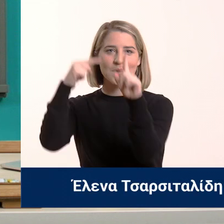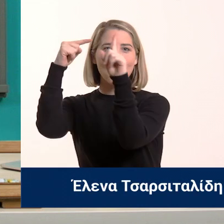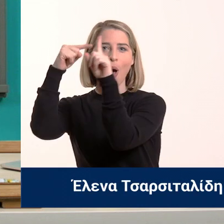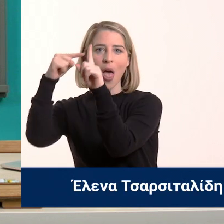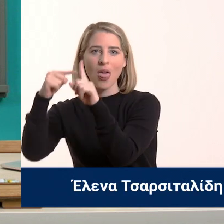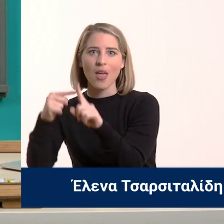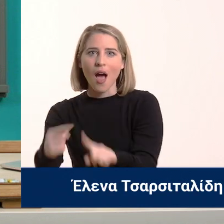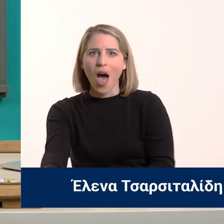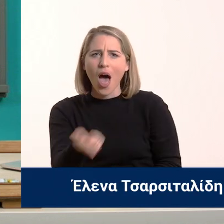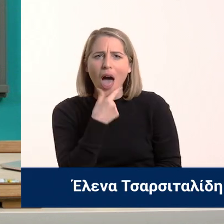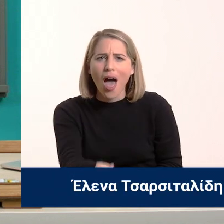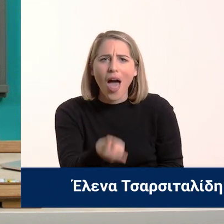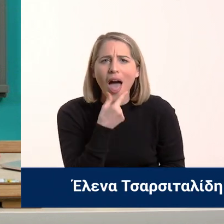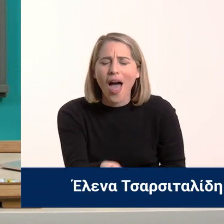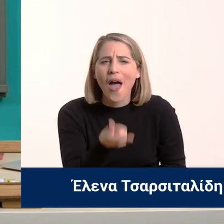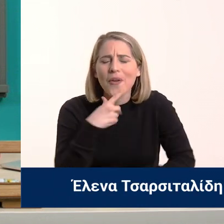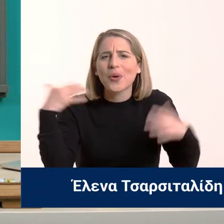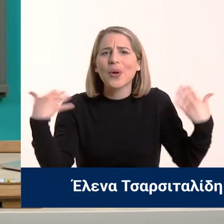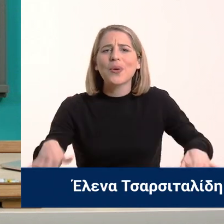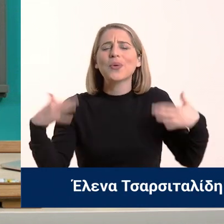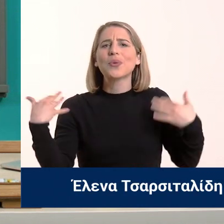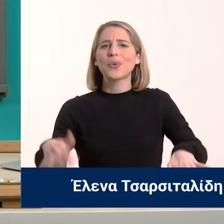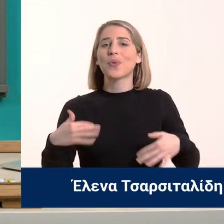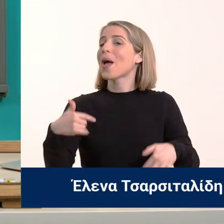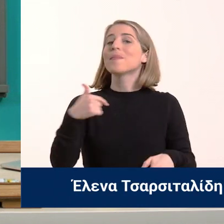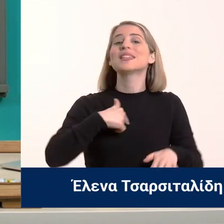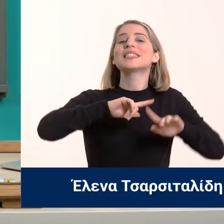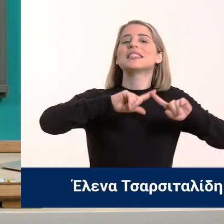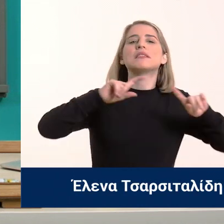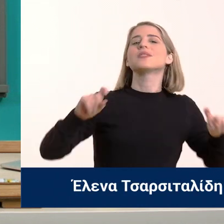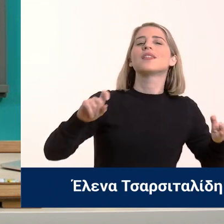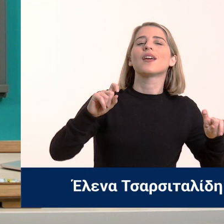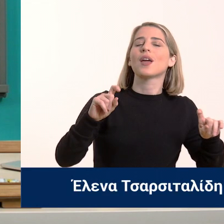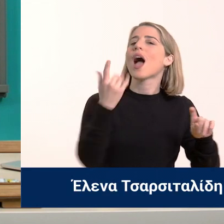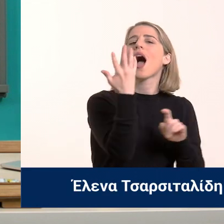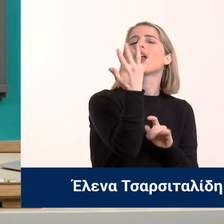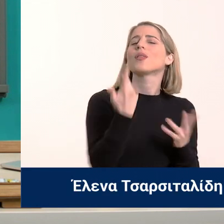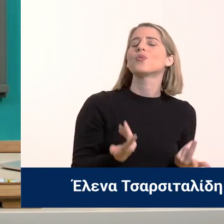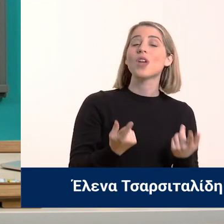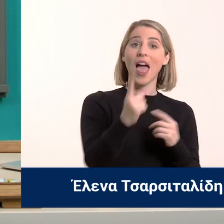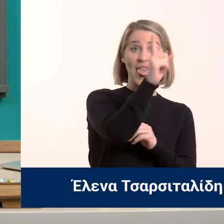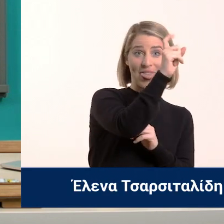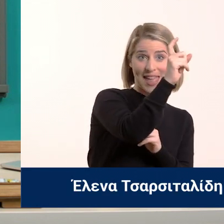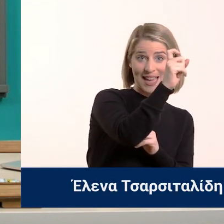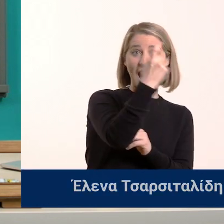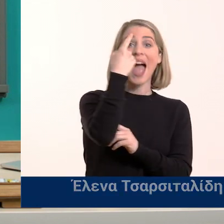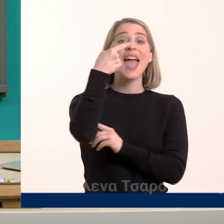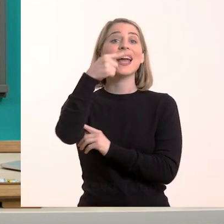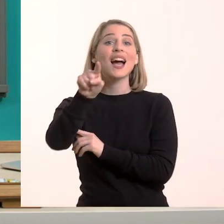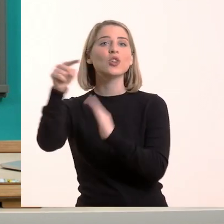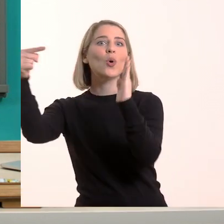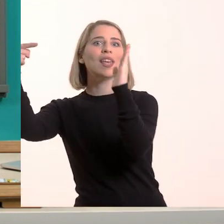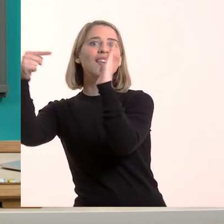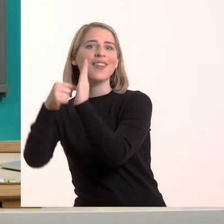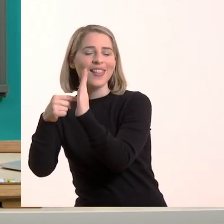διαιρέσεις που υπάρχουν στο σχολείο. Θα πολλαπλασιάσουμε, όπως λέει και ο πίνακας, με το 10, το 100 και το 1000. Για να